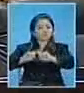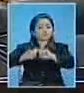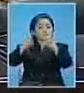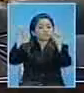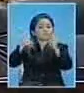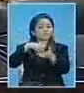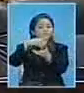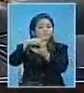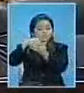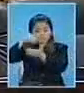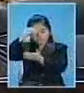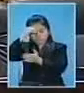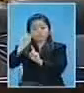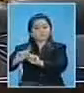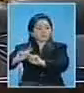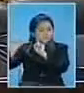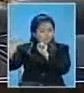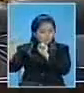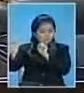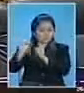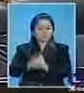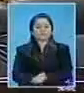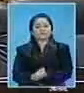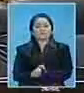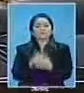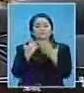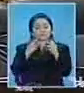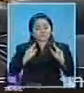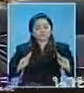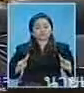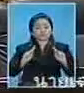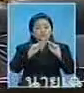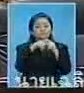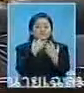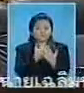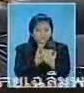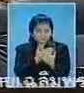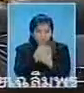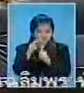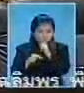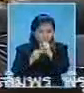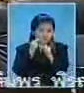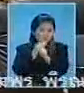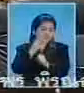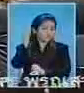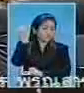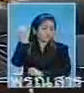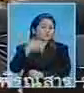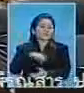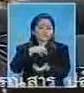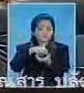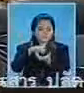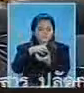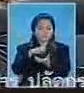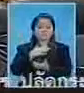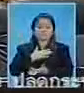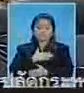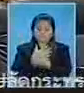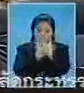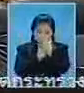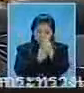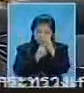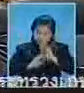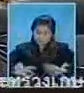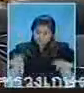เรียนมาหรือคุ้นเคยในส่วนของกระทรวงการคลังในยุค2ปีที่ผ่านมานะครับผมขออนุญาตเรียนว่าเราให้ความสำคัญ